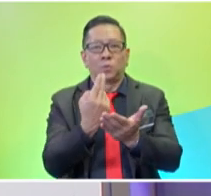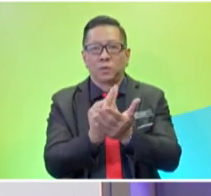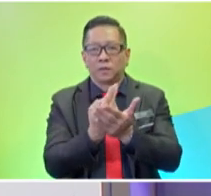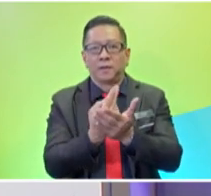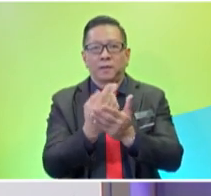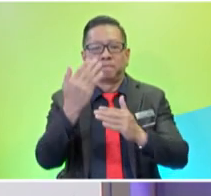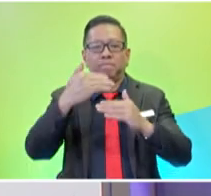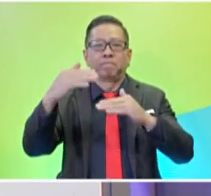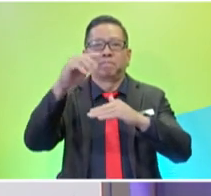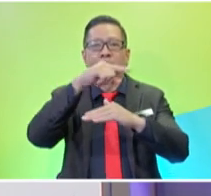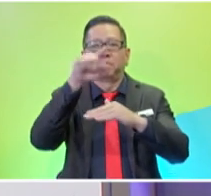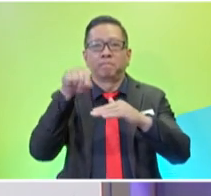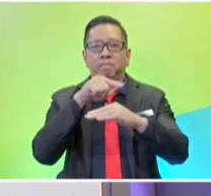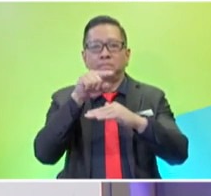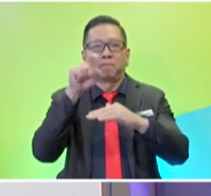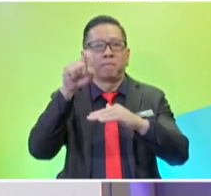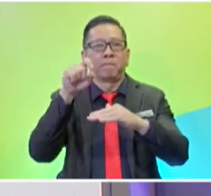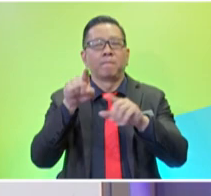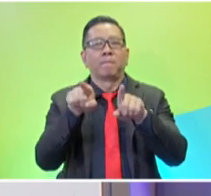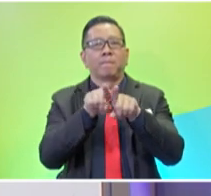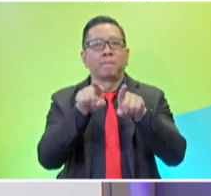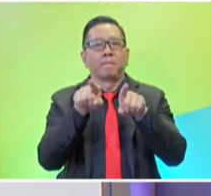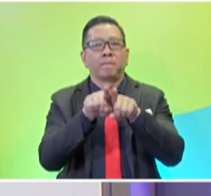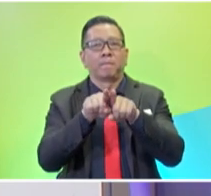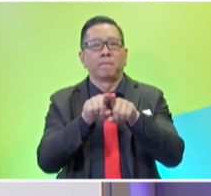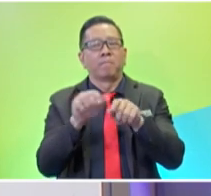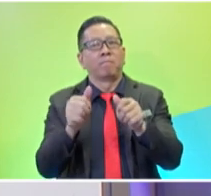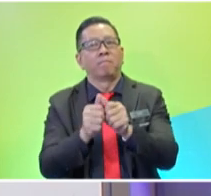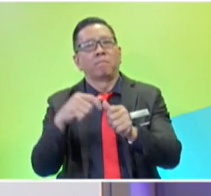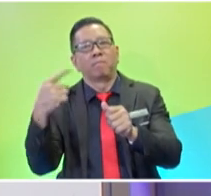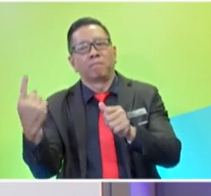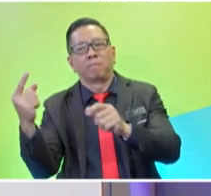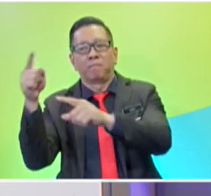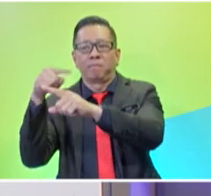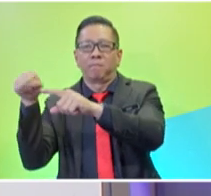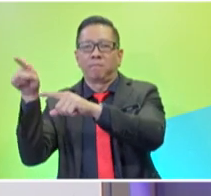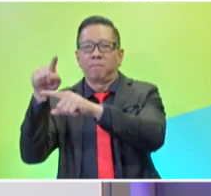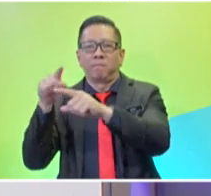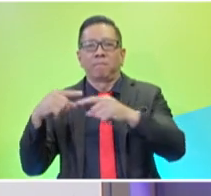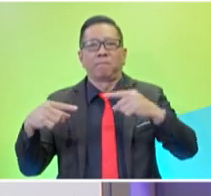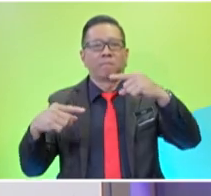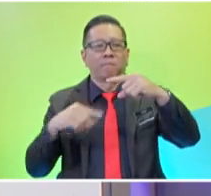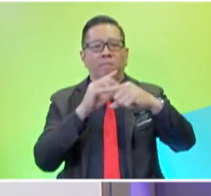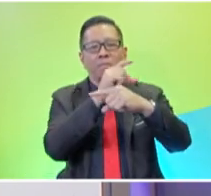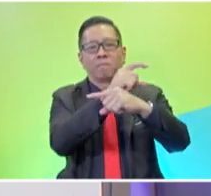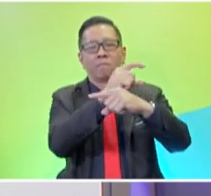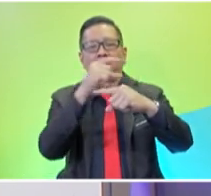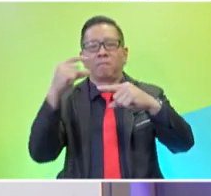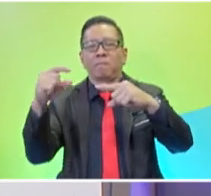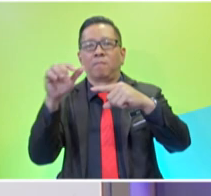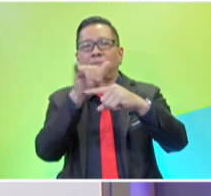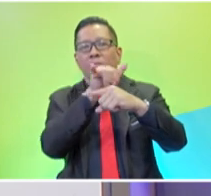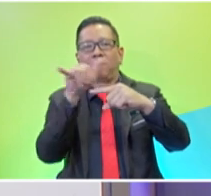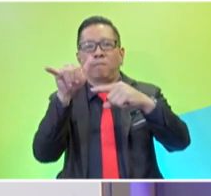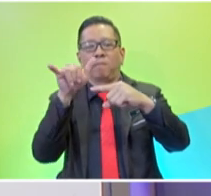dan unik di kiri mesti sama dengan sebelah ini maksudnya Oke perkataan di atas Mini di